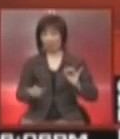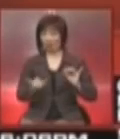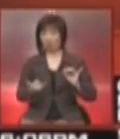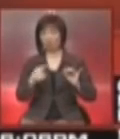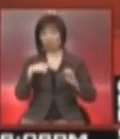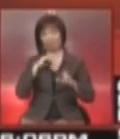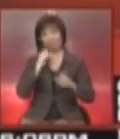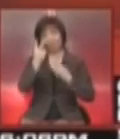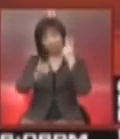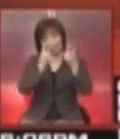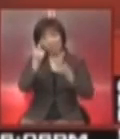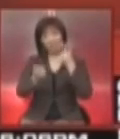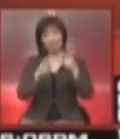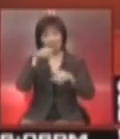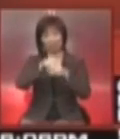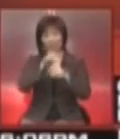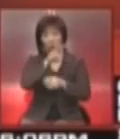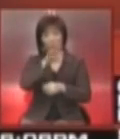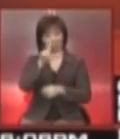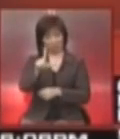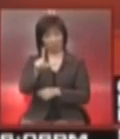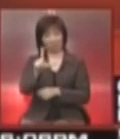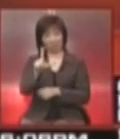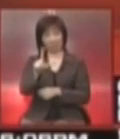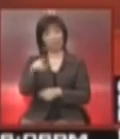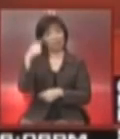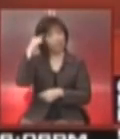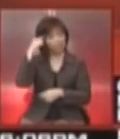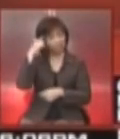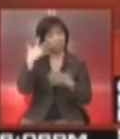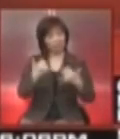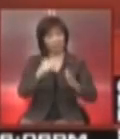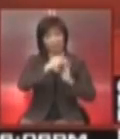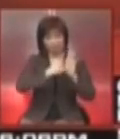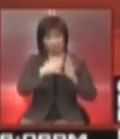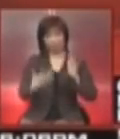and that's where I want to be. And yun lang naman yung iniisip ko. And yun lang yung pinupursue ko ngayon.